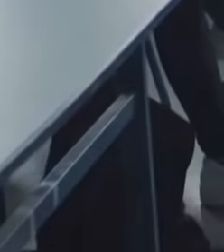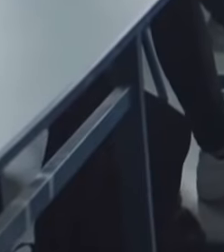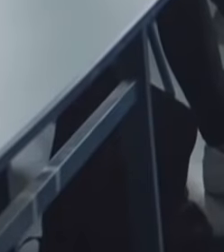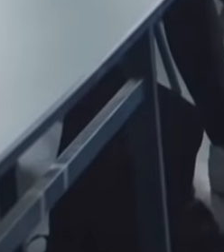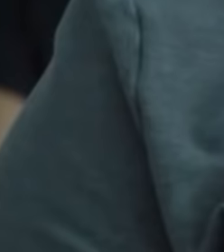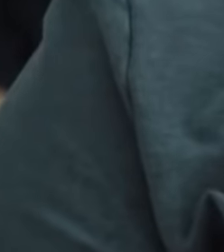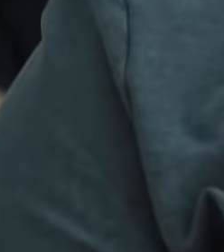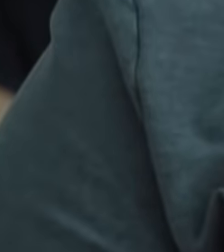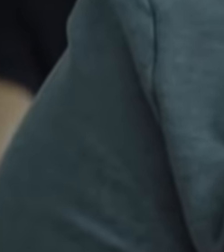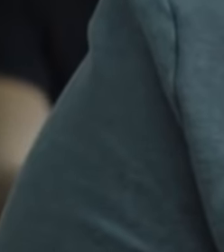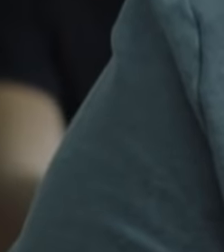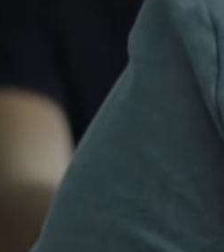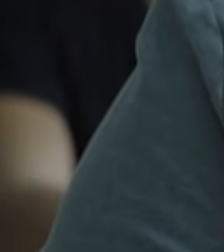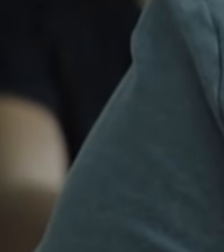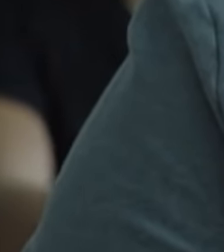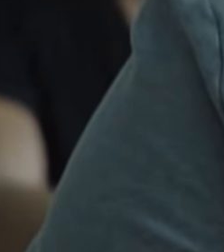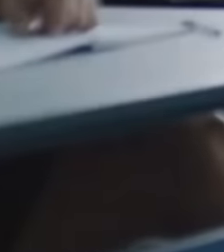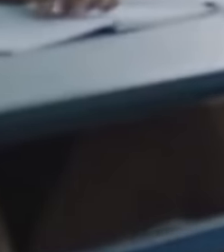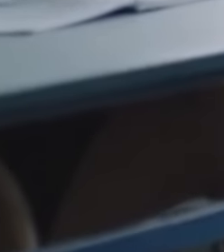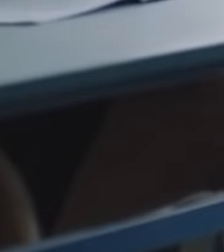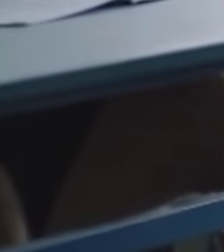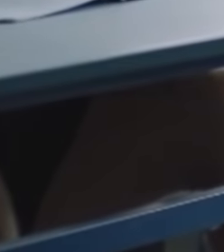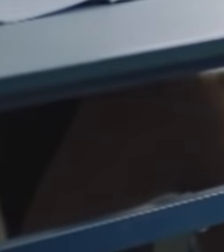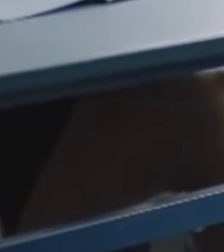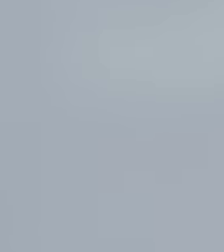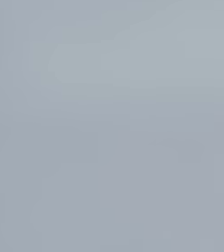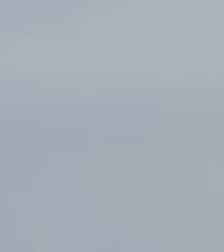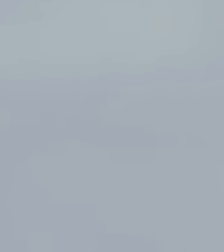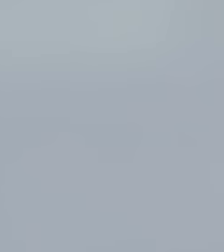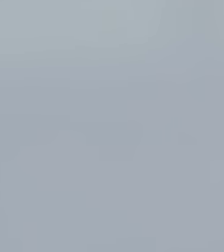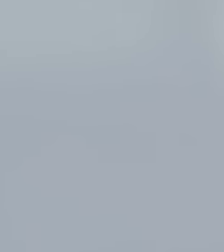אני אכניסה לערבים. שילכו לחברים שלהם, לבנון, סוריה.